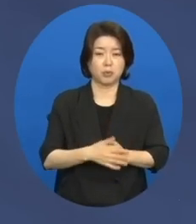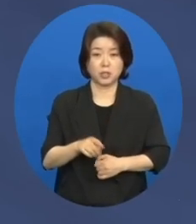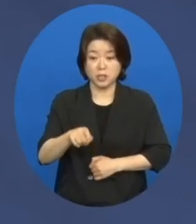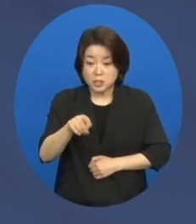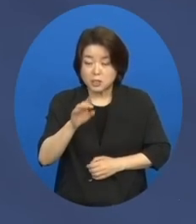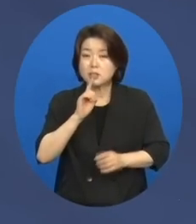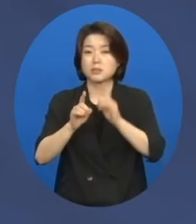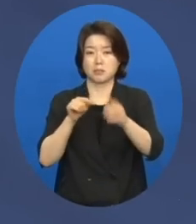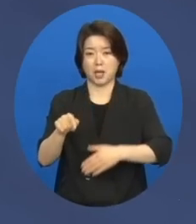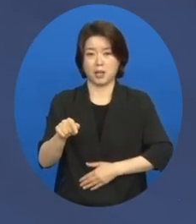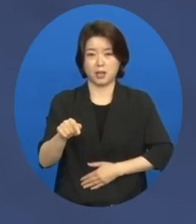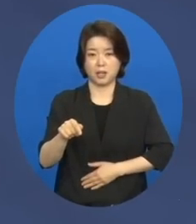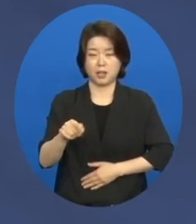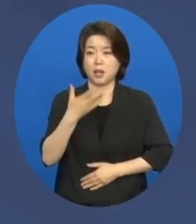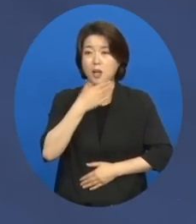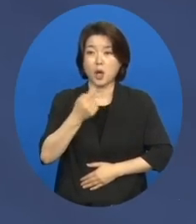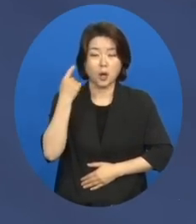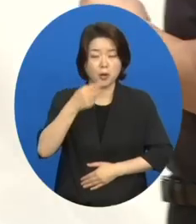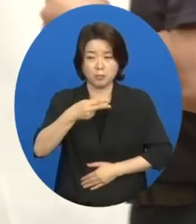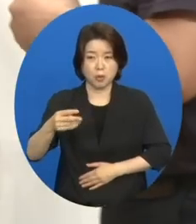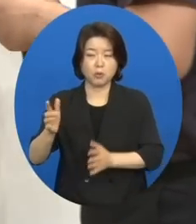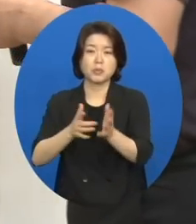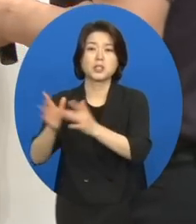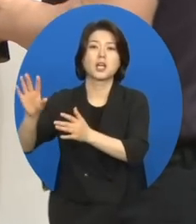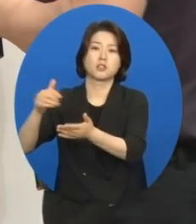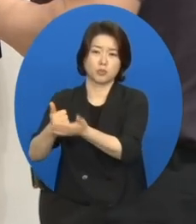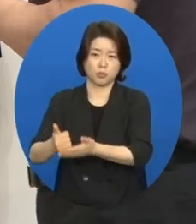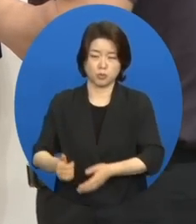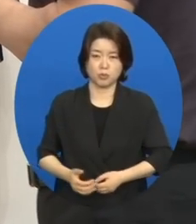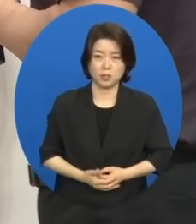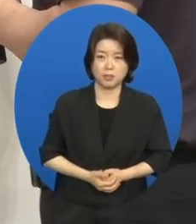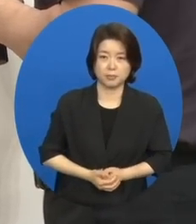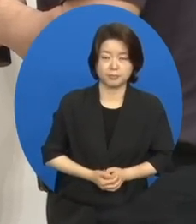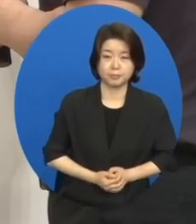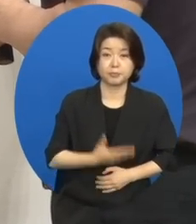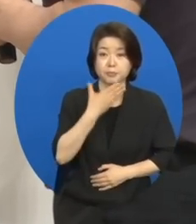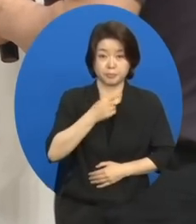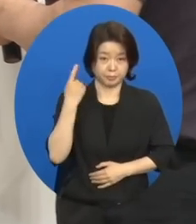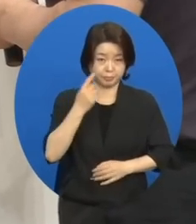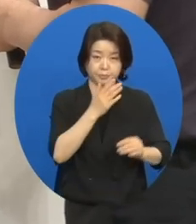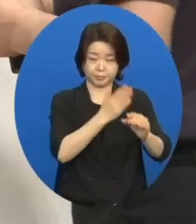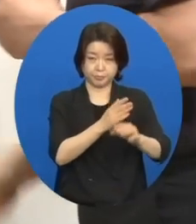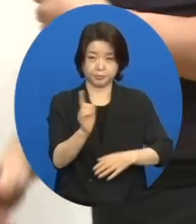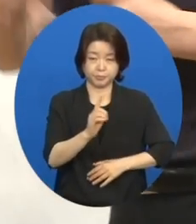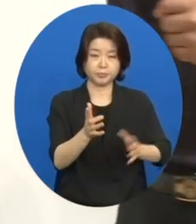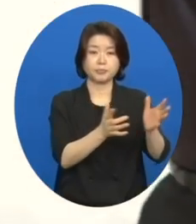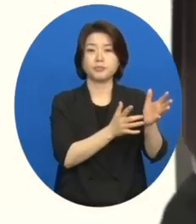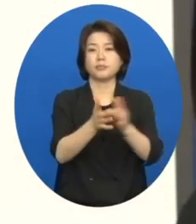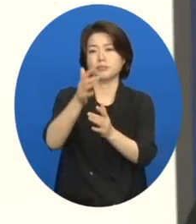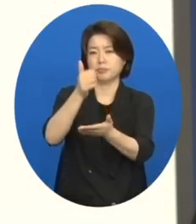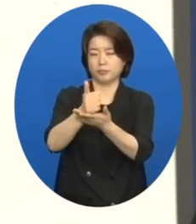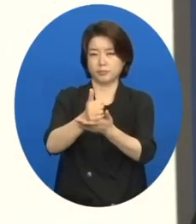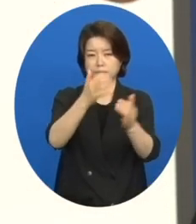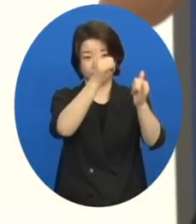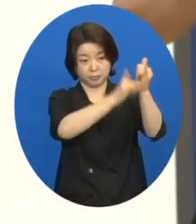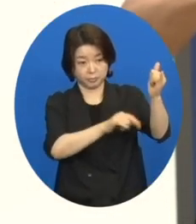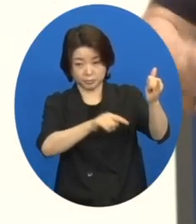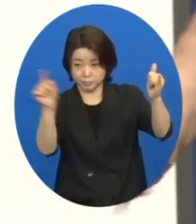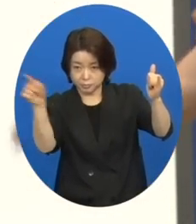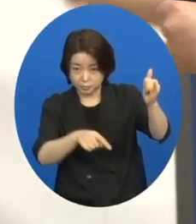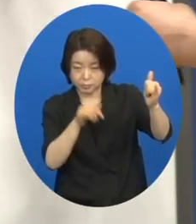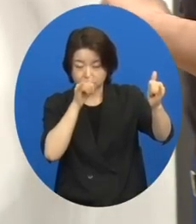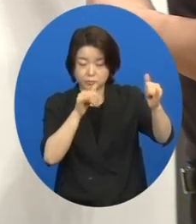거예요. 복음은 예수가 그리스도라는 겁니다. 복음의 핵심은 예수, 역사 속에 오셨던